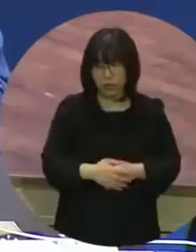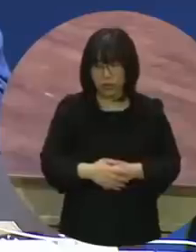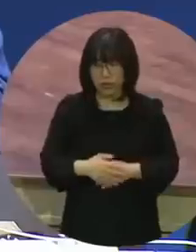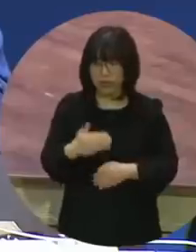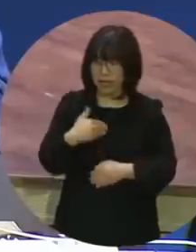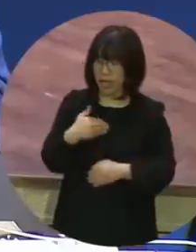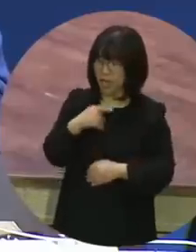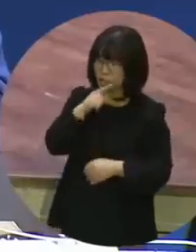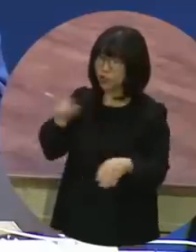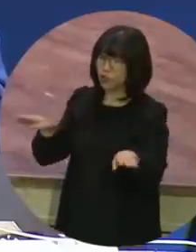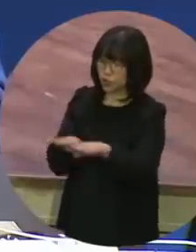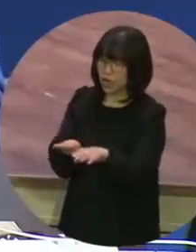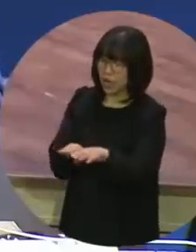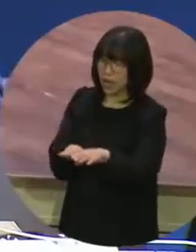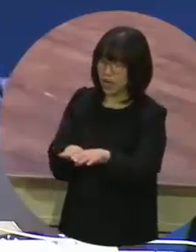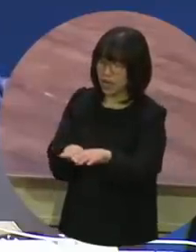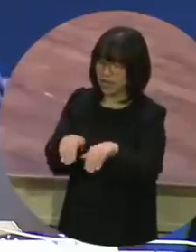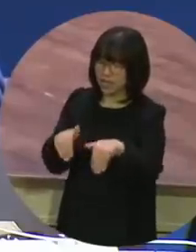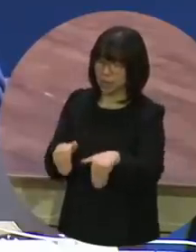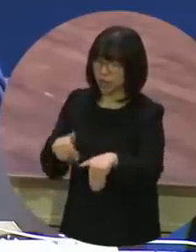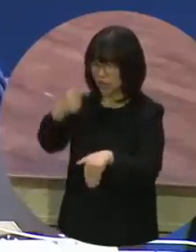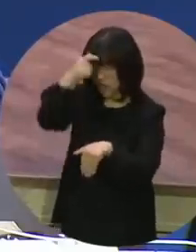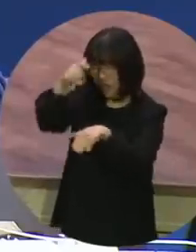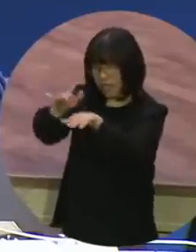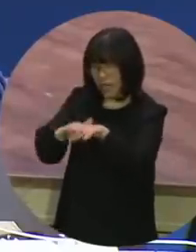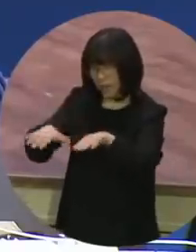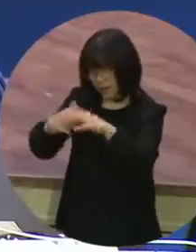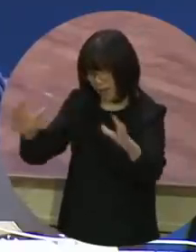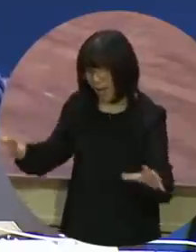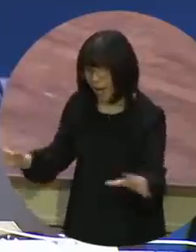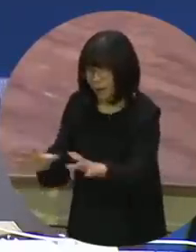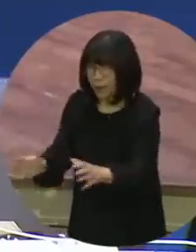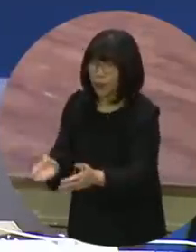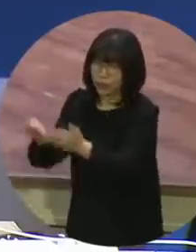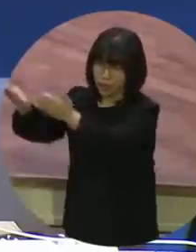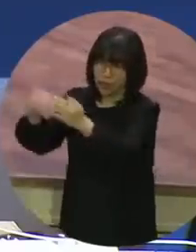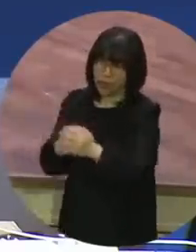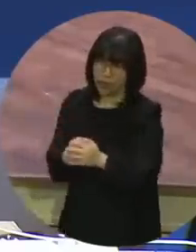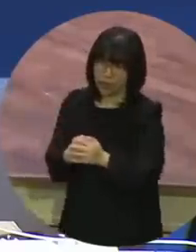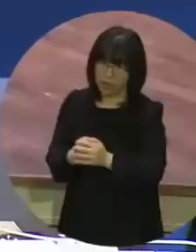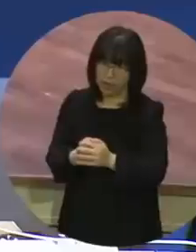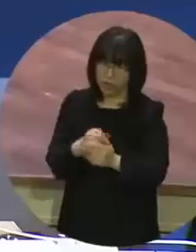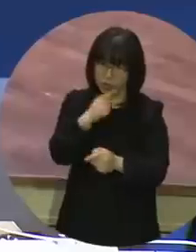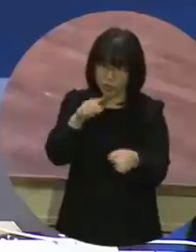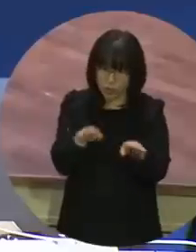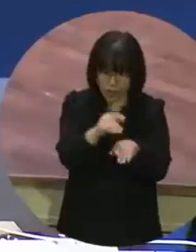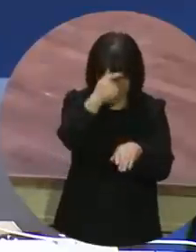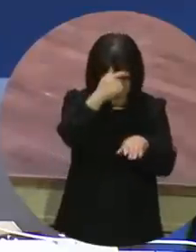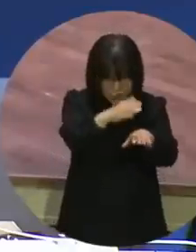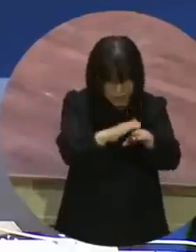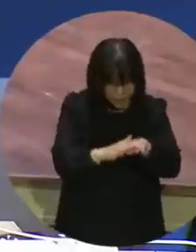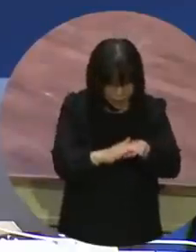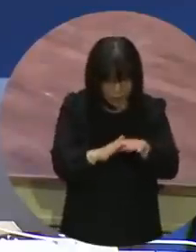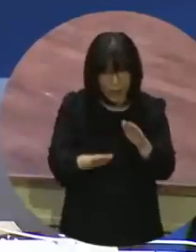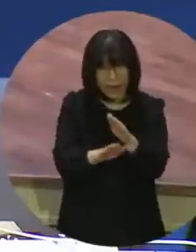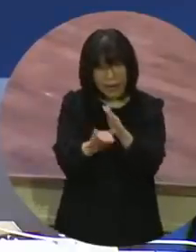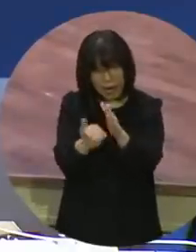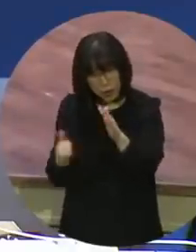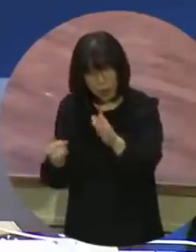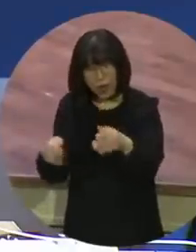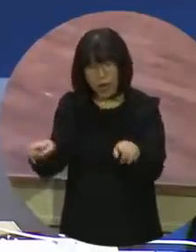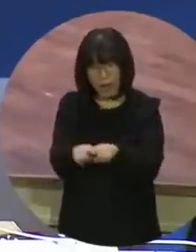주일날 직원들 예배드리 가는 거. 주일날 예배드리고 가족들과 함께 쉬는 거. 그것이 내